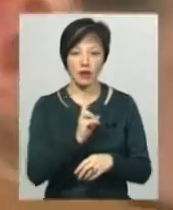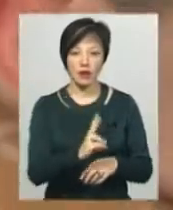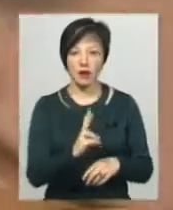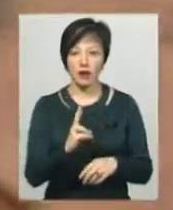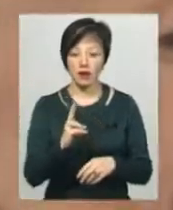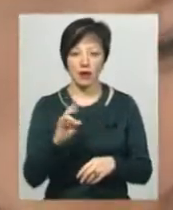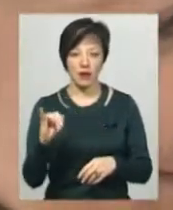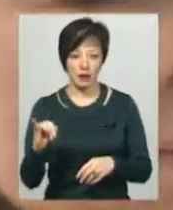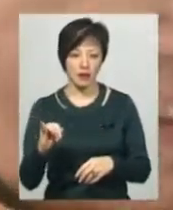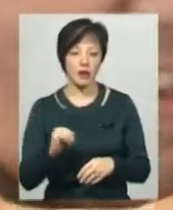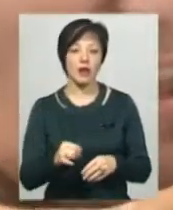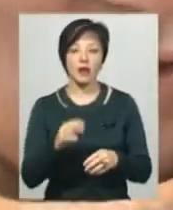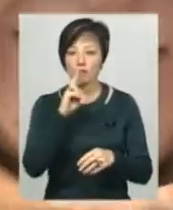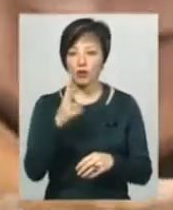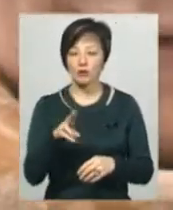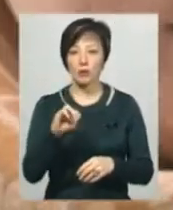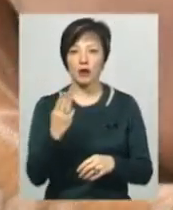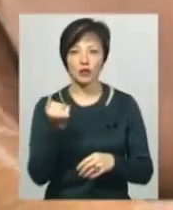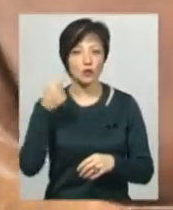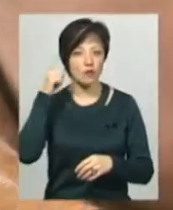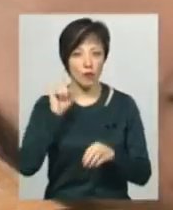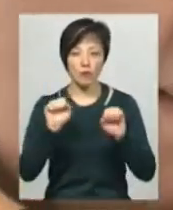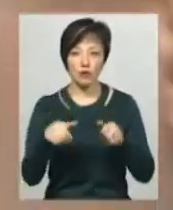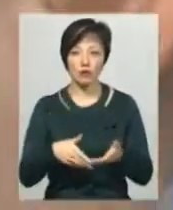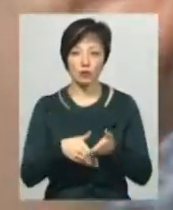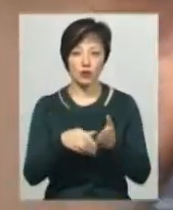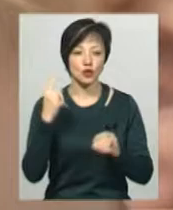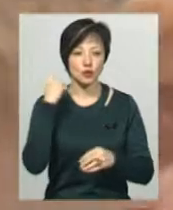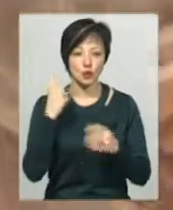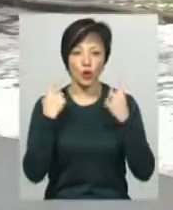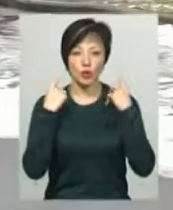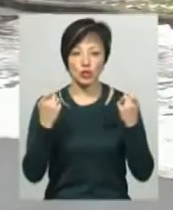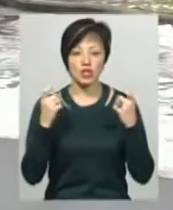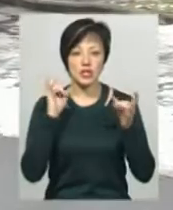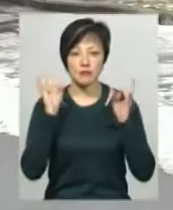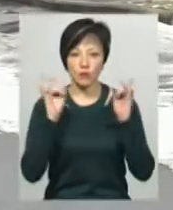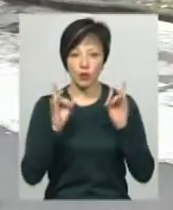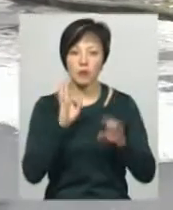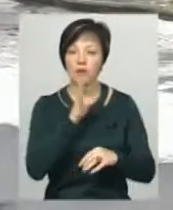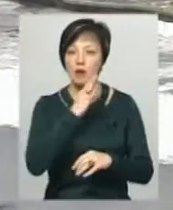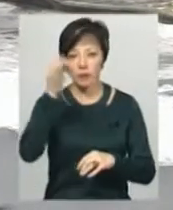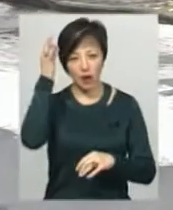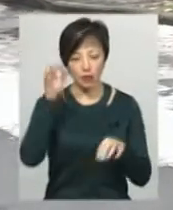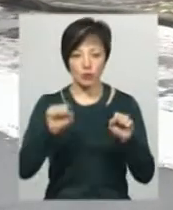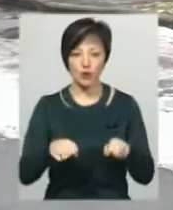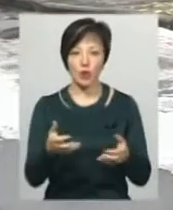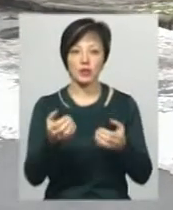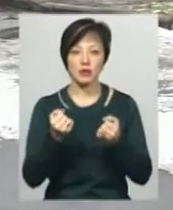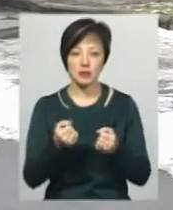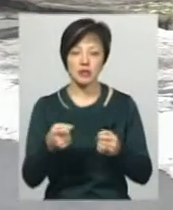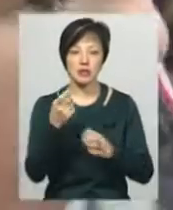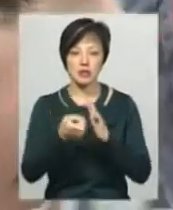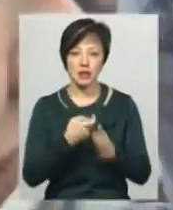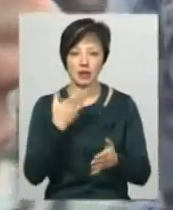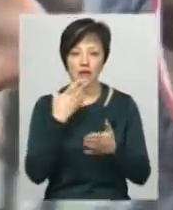імпланту. Майже дворічному Павлу з часом слуховий апарат може допомогти чути гучні звуки. Олена Коломієць пригадує, про можливість отримати його